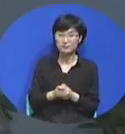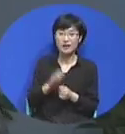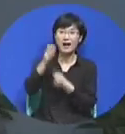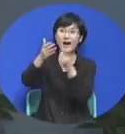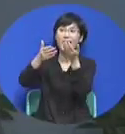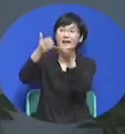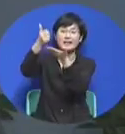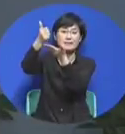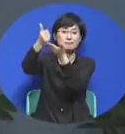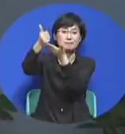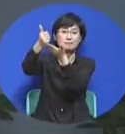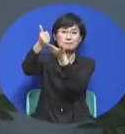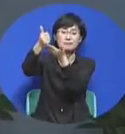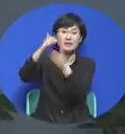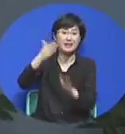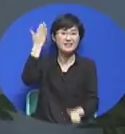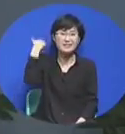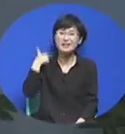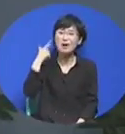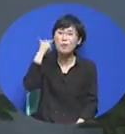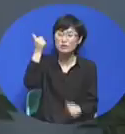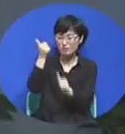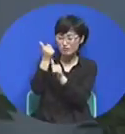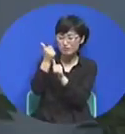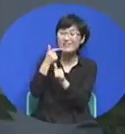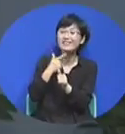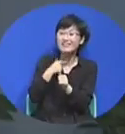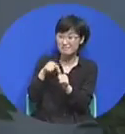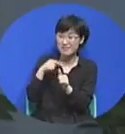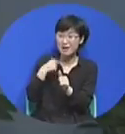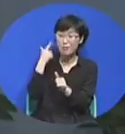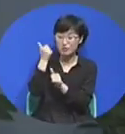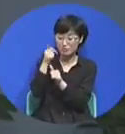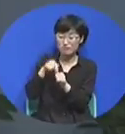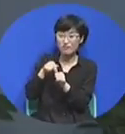하나님 부교역자 했을 때였어요. It was when I was an assistant pastor.